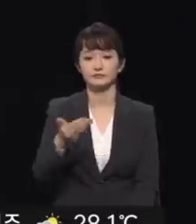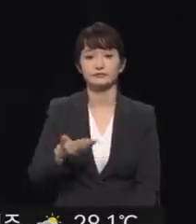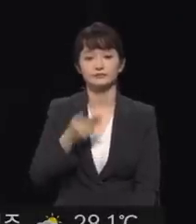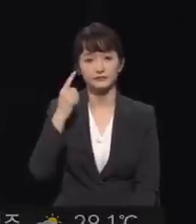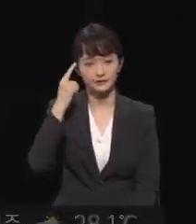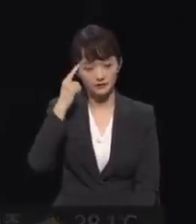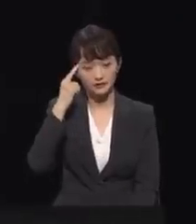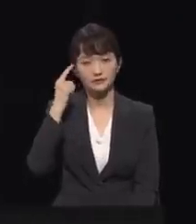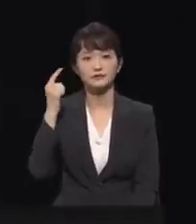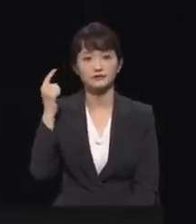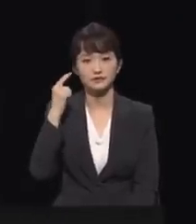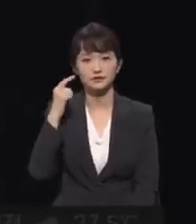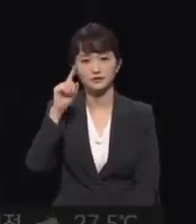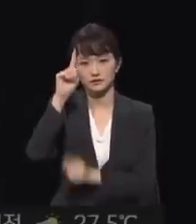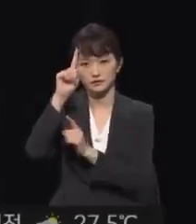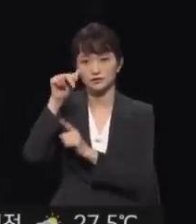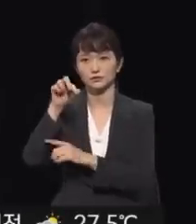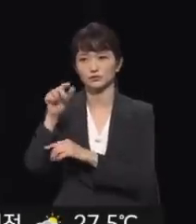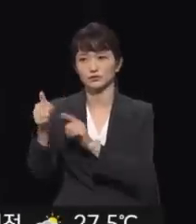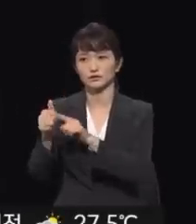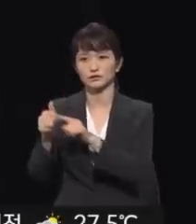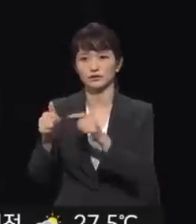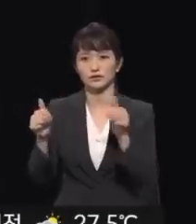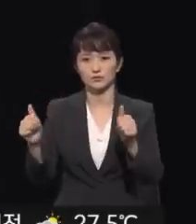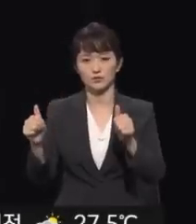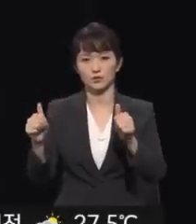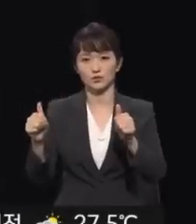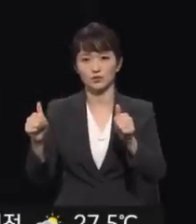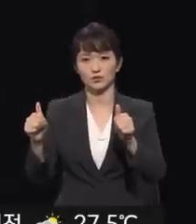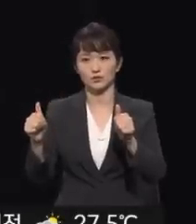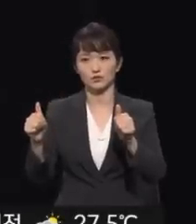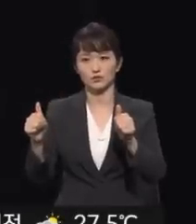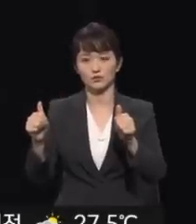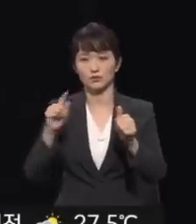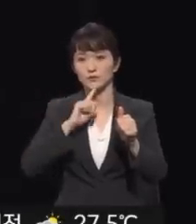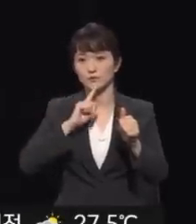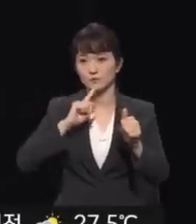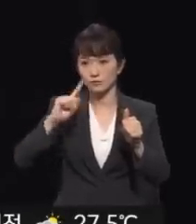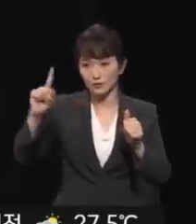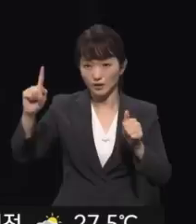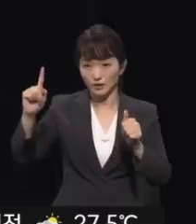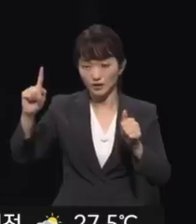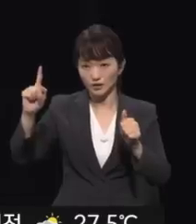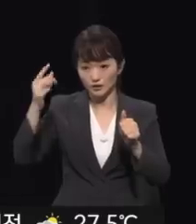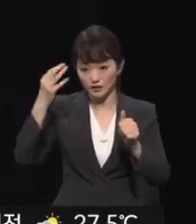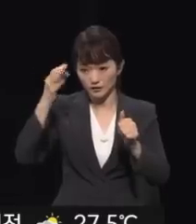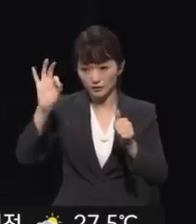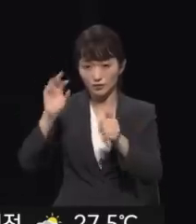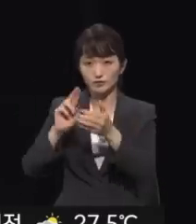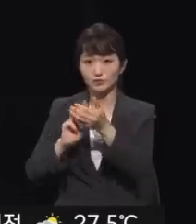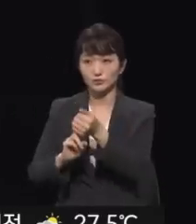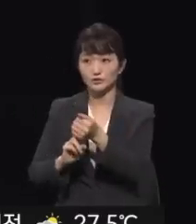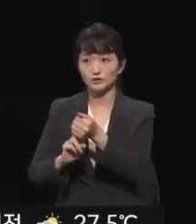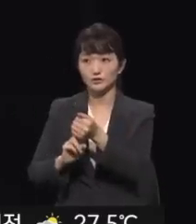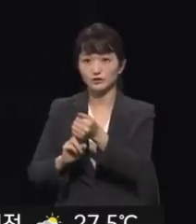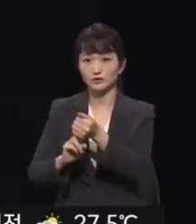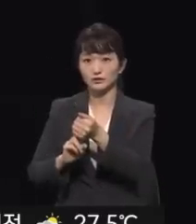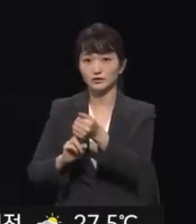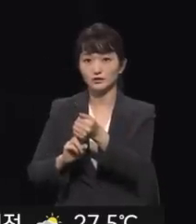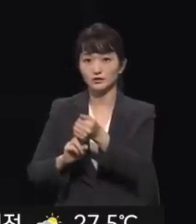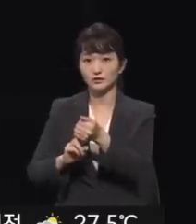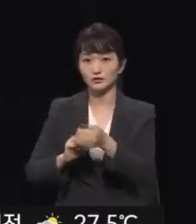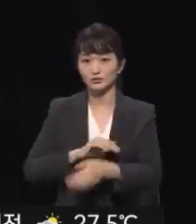들었구요 이준석 대표는 원래 가처분 신청이 이용되는 잠적한 다고 하는데 하필 저희 방송부터 다 임자가